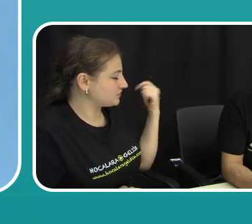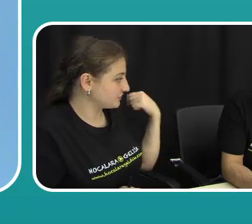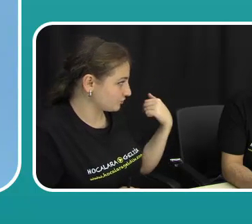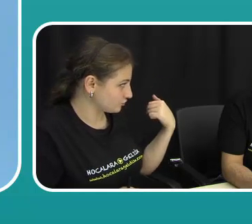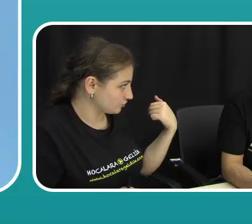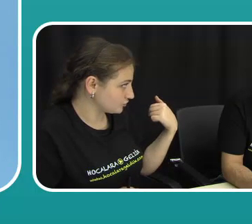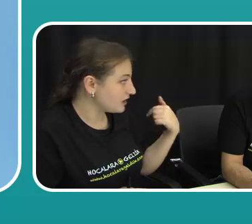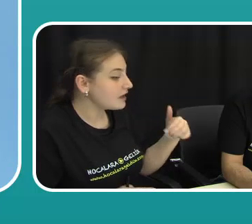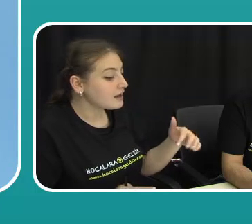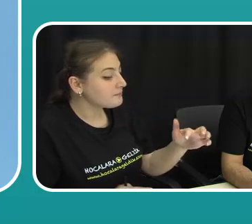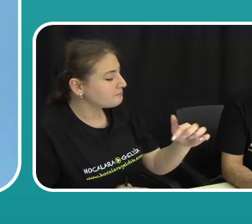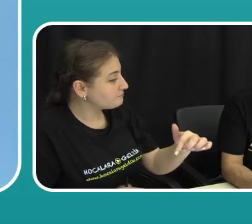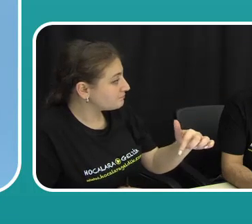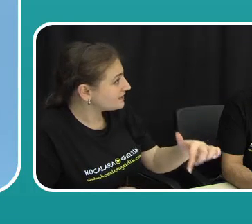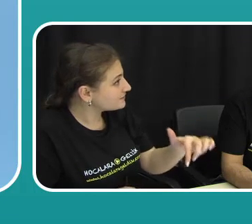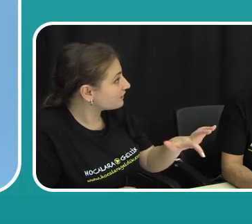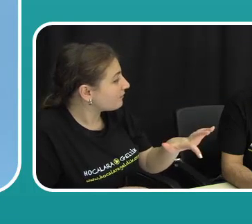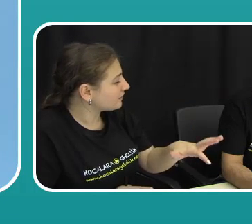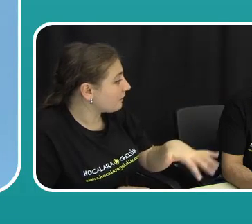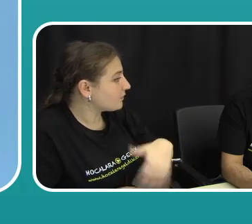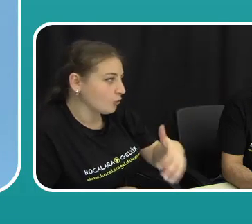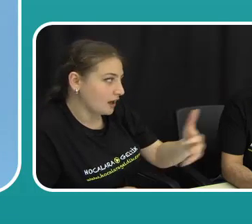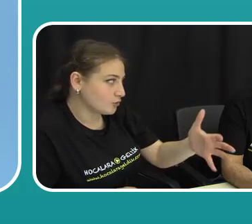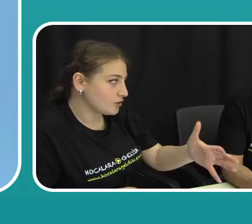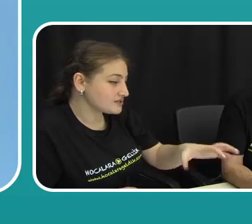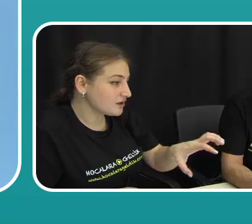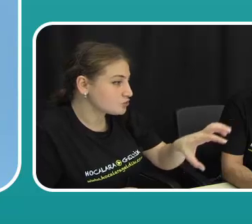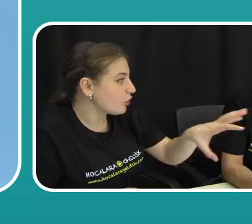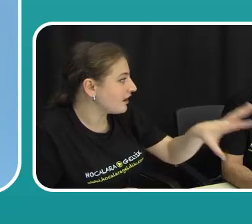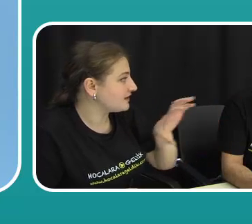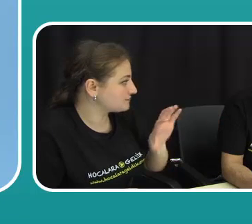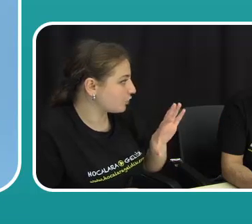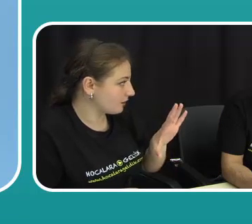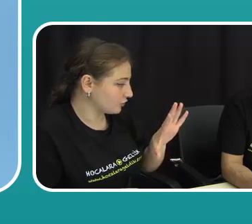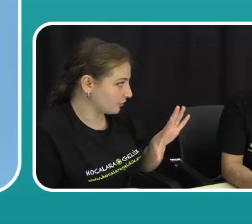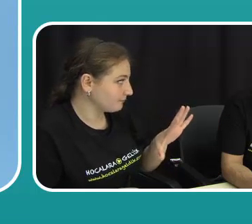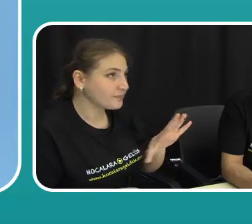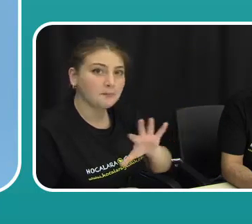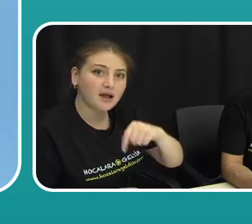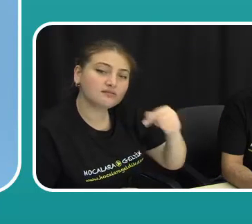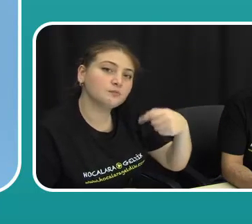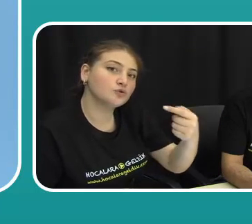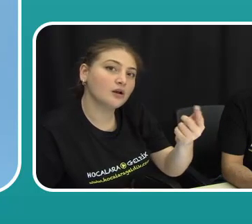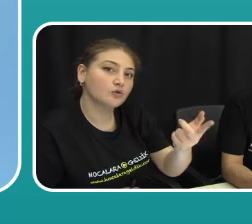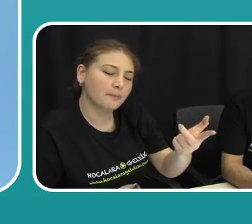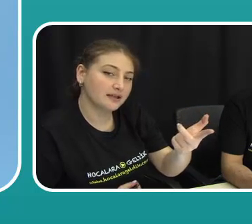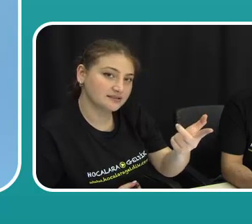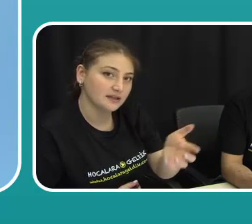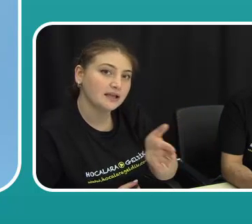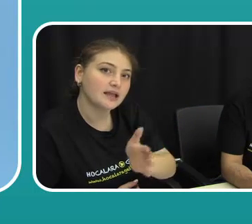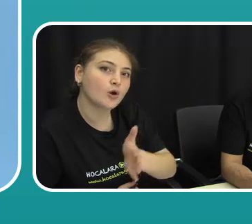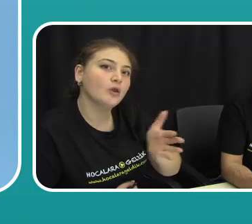anlatmaya çalışıyorsunuz Instagram'da da bir olay yok sadece olan resmi görebiliyorum mantığı buradan